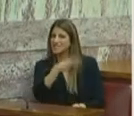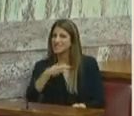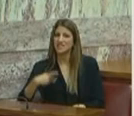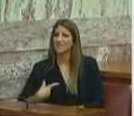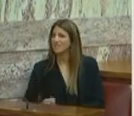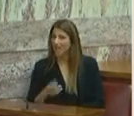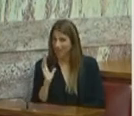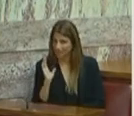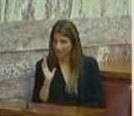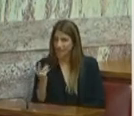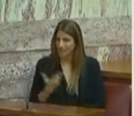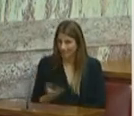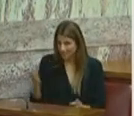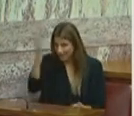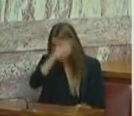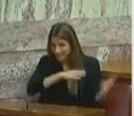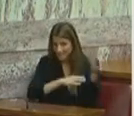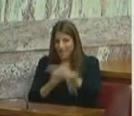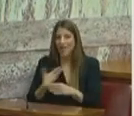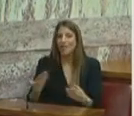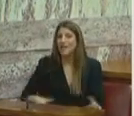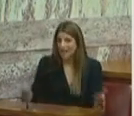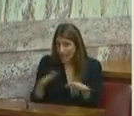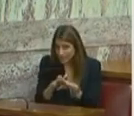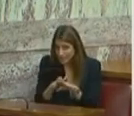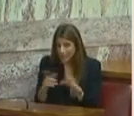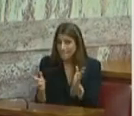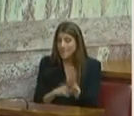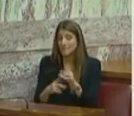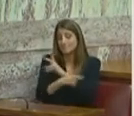θέλατε να είστε σε όλα καθαροί, έπρεπε και αυτό να το ψηφίσετε.